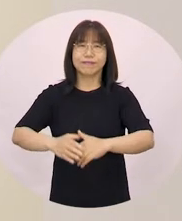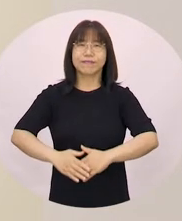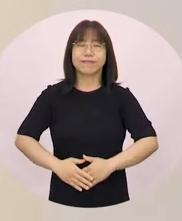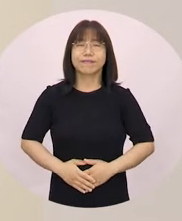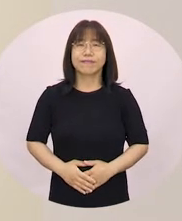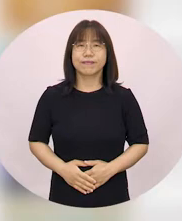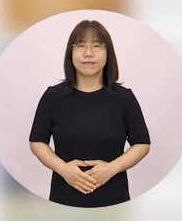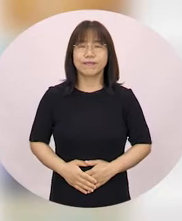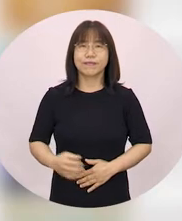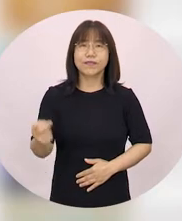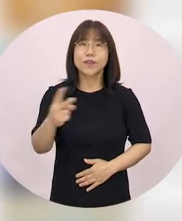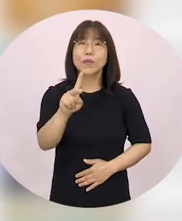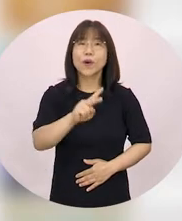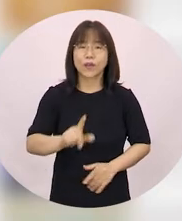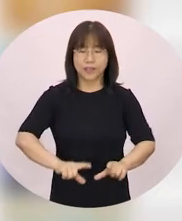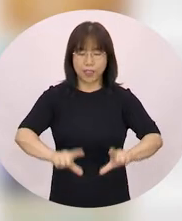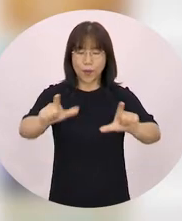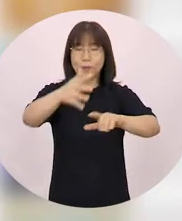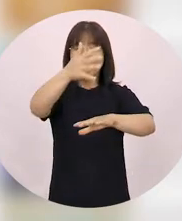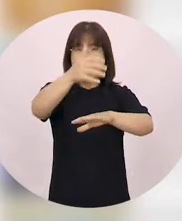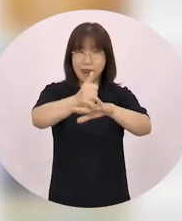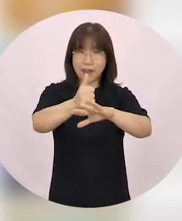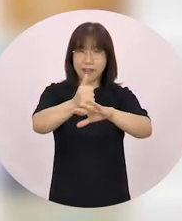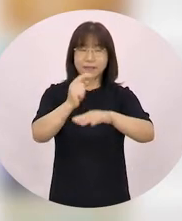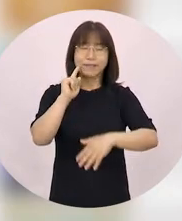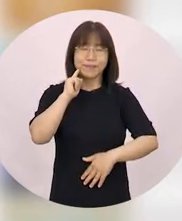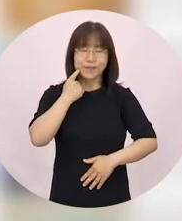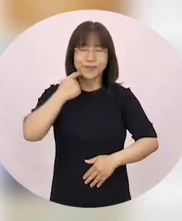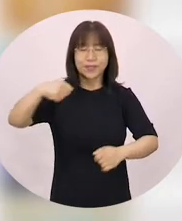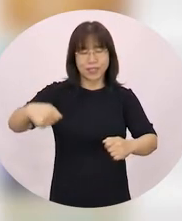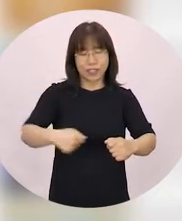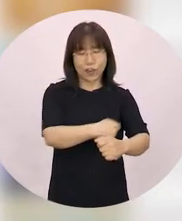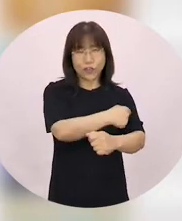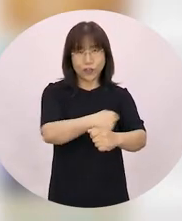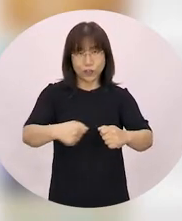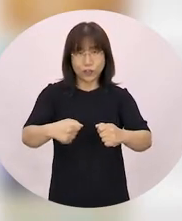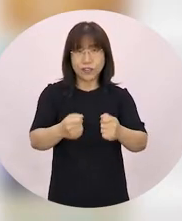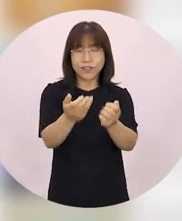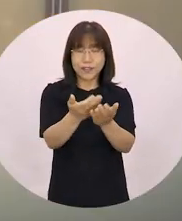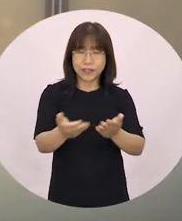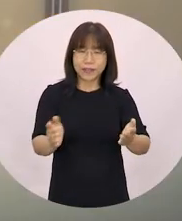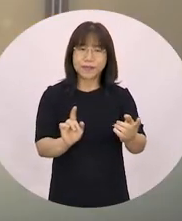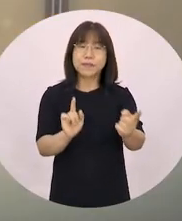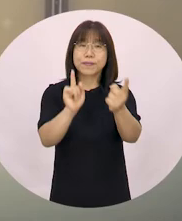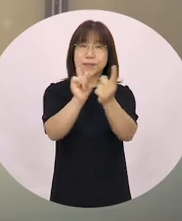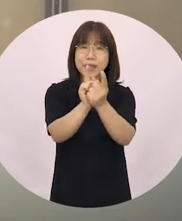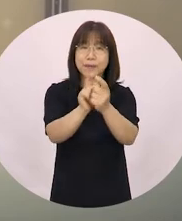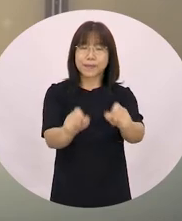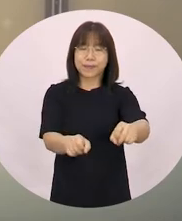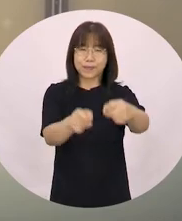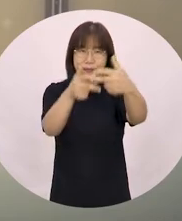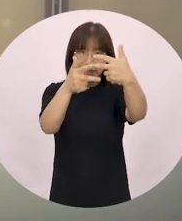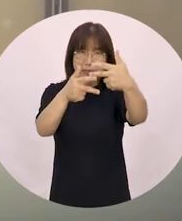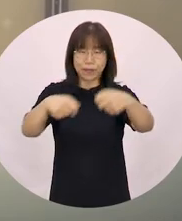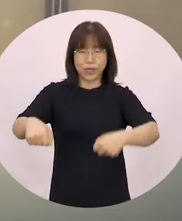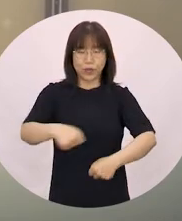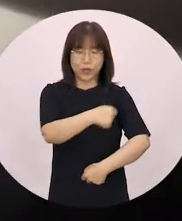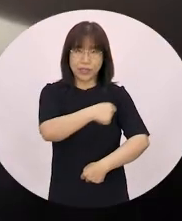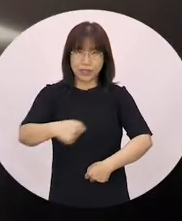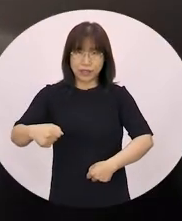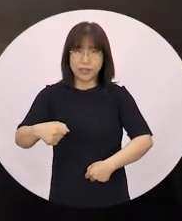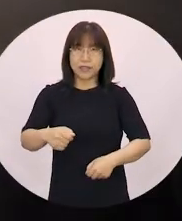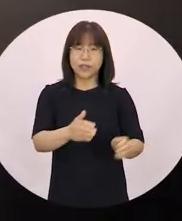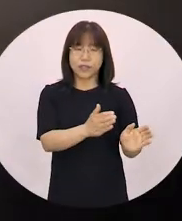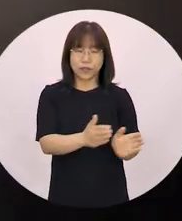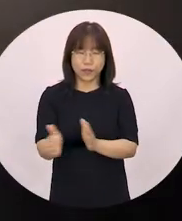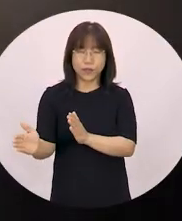바랍니다. 또한 연말에는 아름다운 연주와 작품을 한 번에 만나볼 수 있는 비대면 온라인 뮤지엄 콘서트도